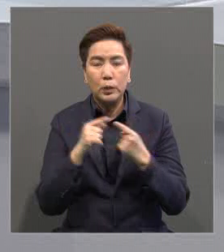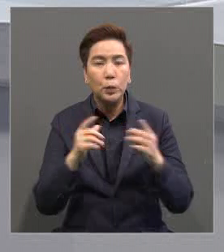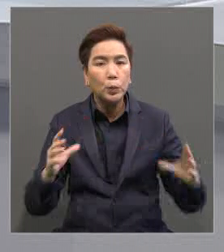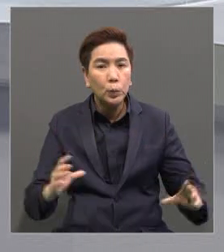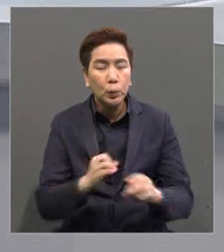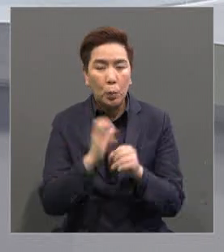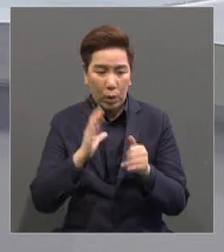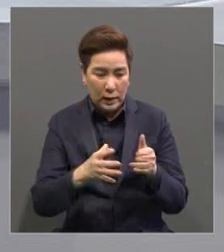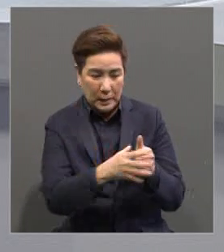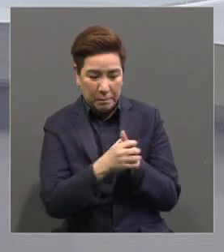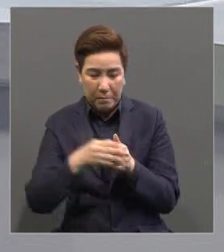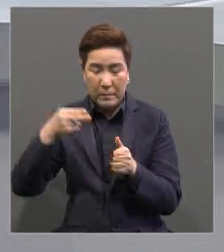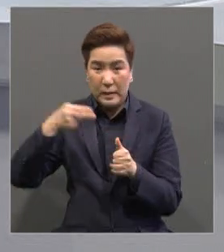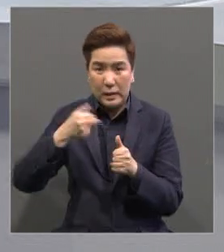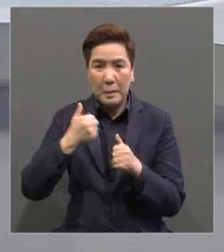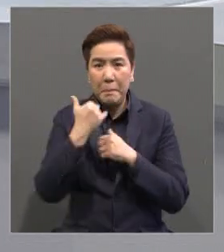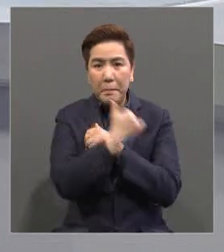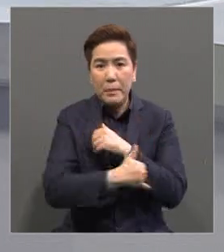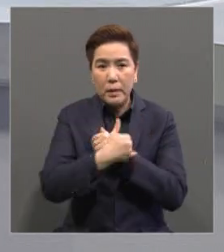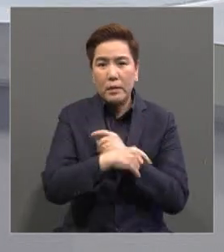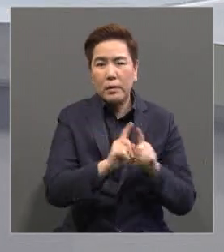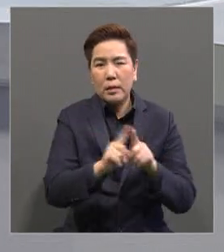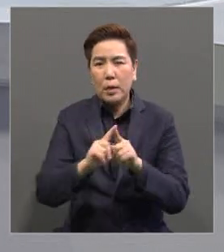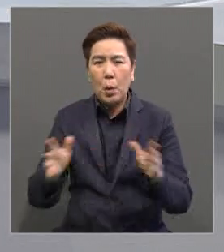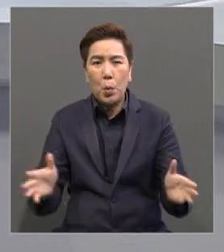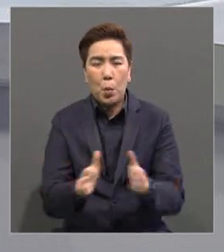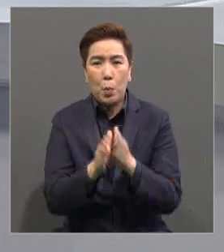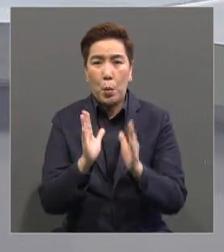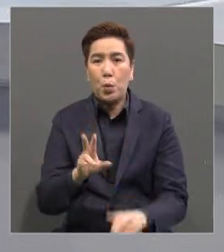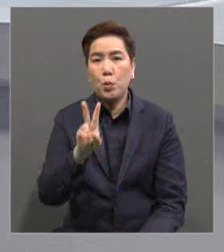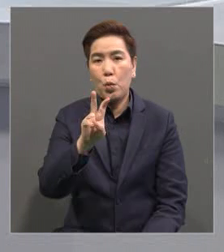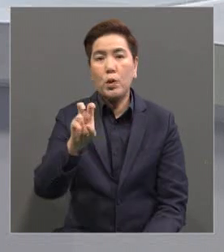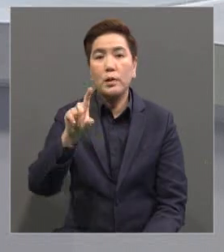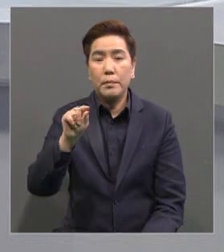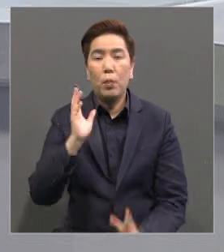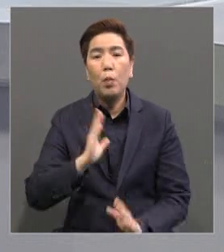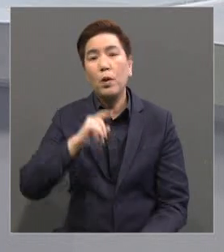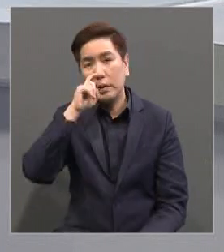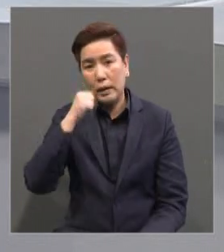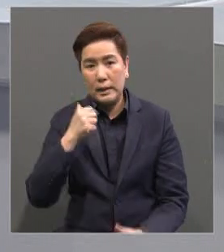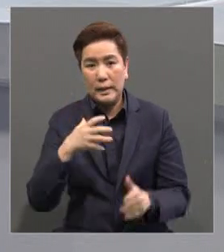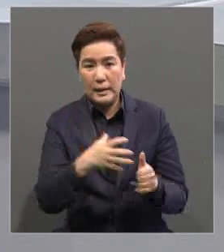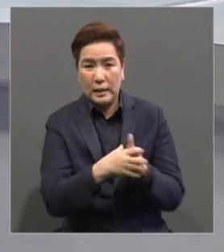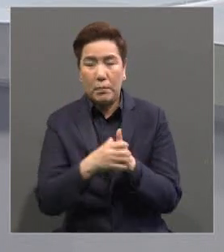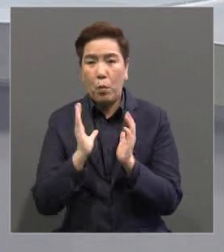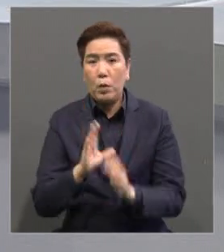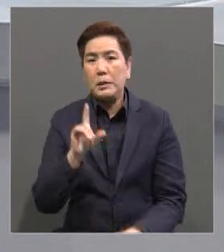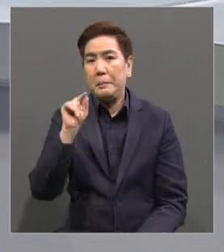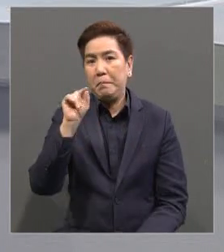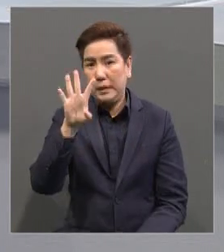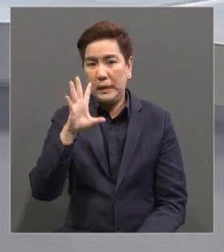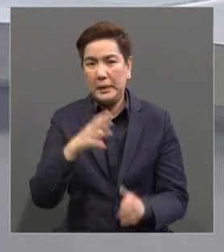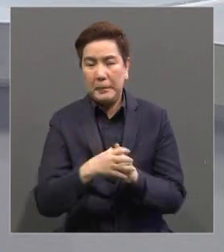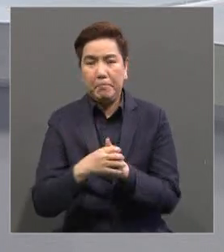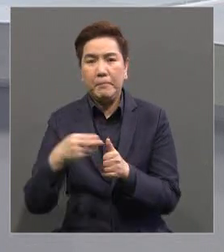รวมเนี่ยเขาบอกว่าตัวประกันที่ถูกจับไปในแต่ละชาติน่าจะมีสักประมาณ220คนด้วยกันคนไทยเนี่ยล่าสุดเนี่ยก็คือมี24คน